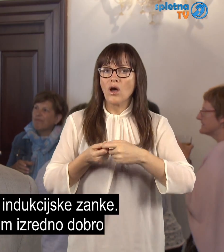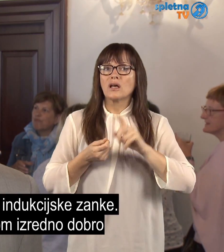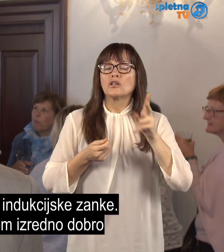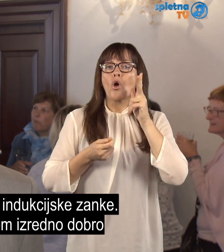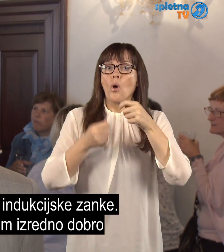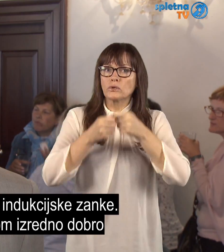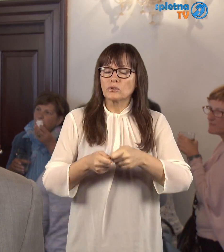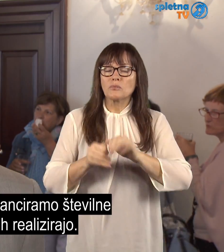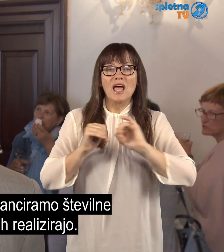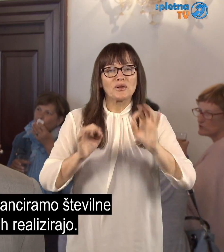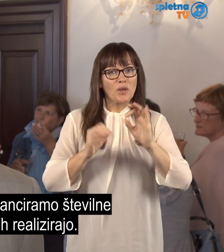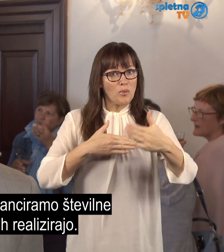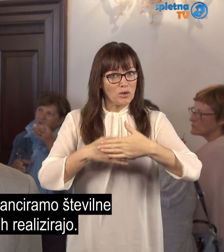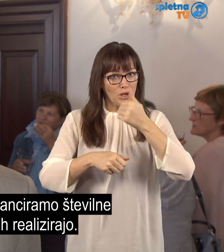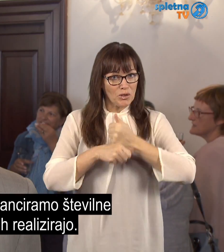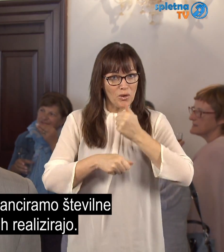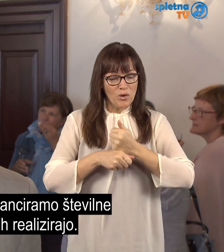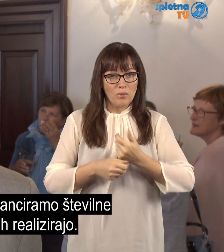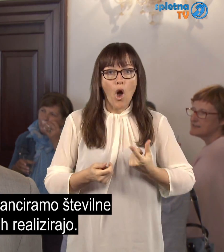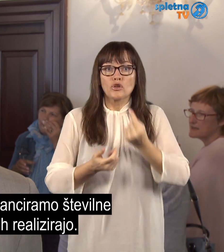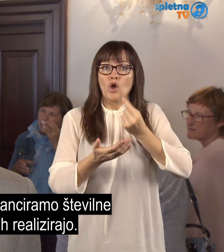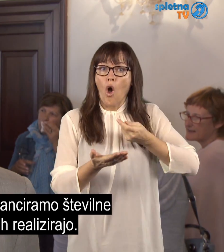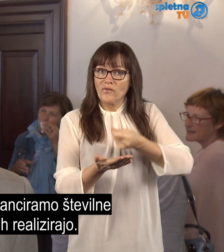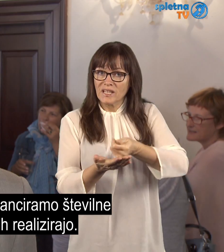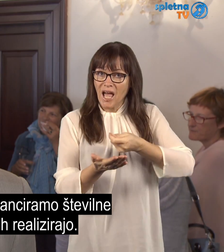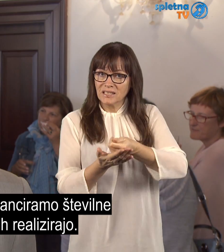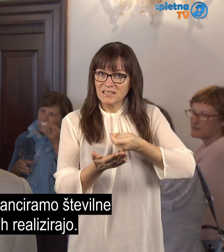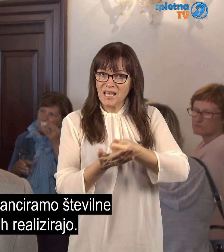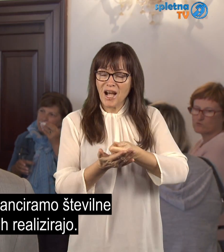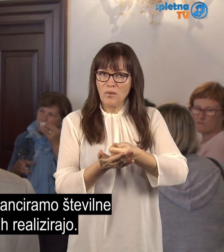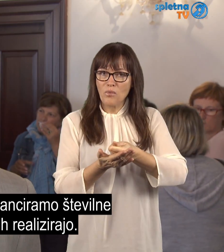društvom, izredno dobro sodelujemo in sofinanciramo